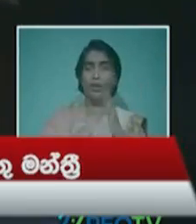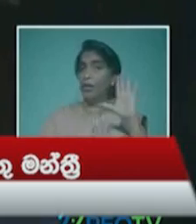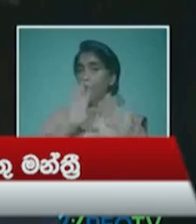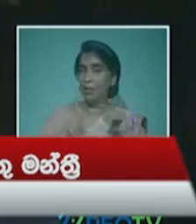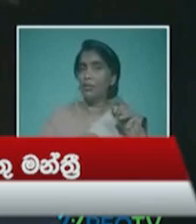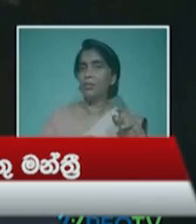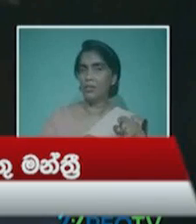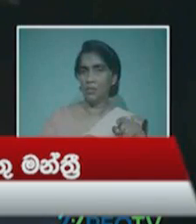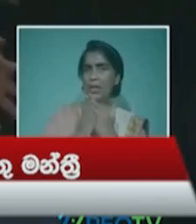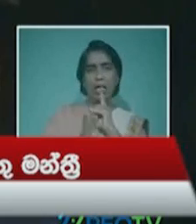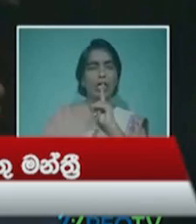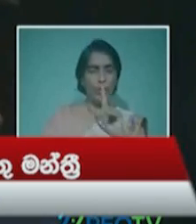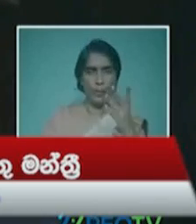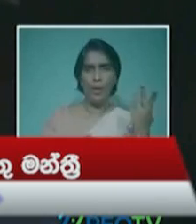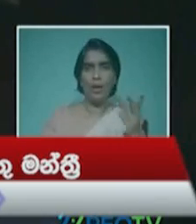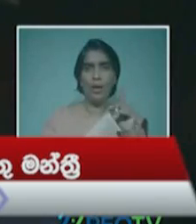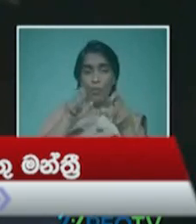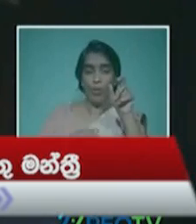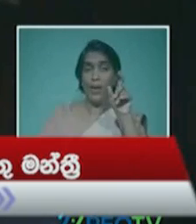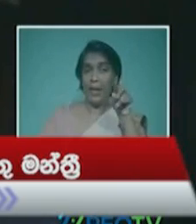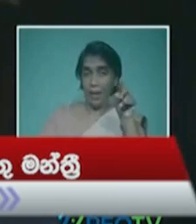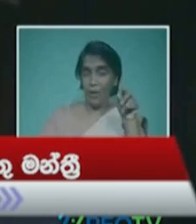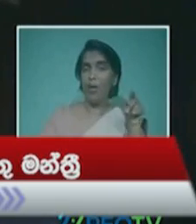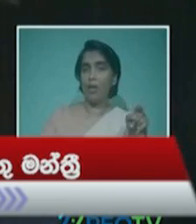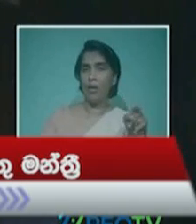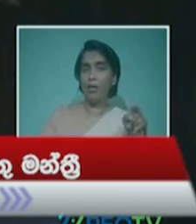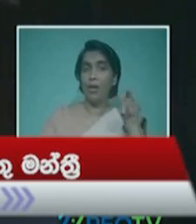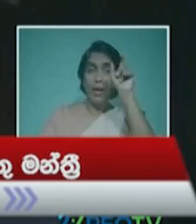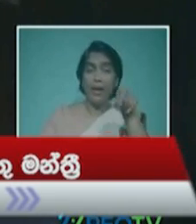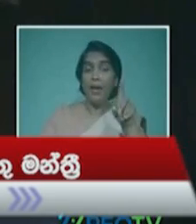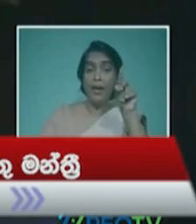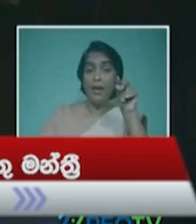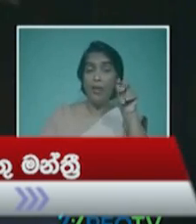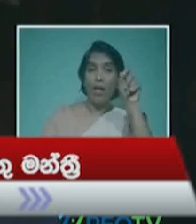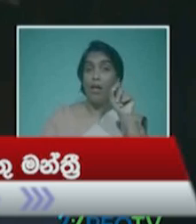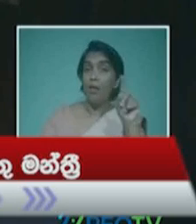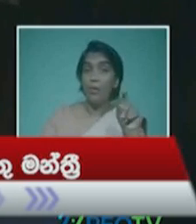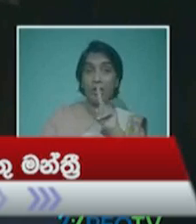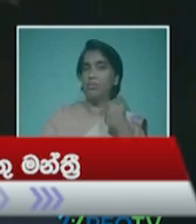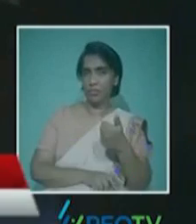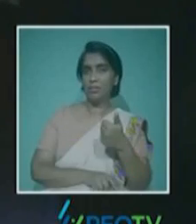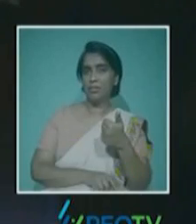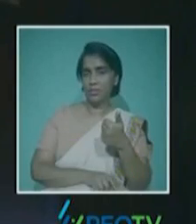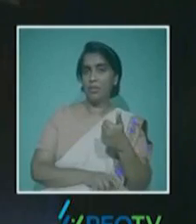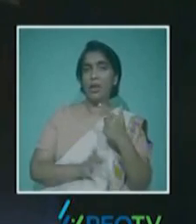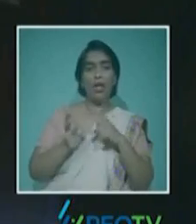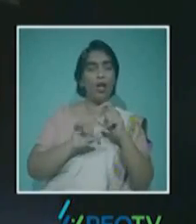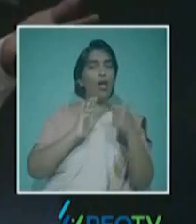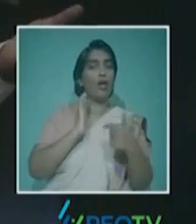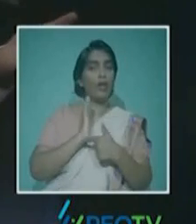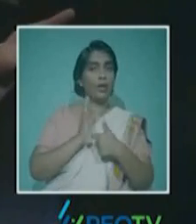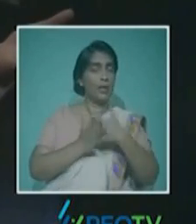ටික අපි ඉල්ලීමක් කරනවා. අර 11 දෙනෙක් ගැන කිව්වේ ඒ 11 දෙනාගේ නම් ටික ඉදිරිපත් කරන්න පුළුවන් නම් රටට ලොකු ගෞරවයක්. විගණකාධිපති